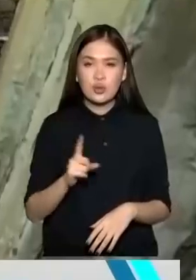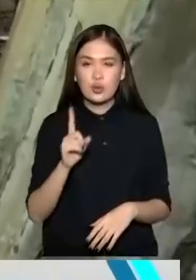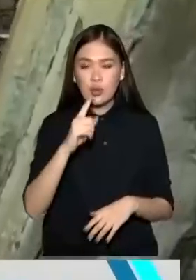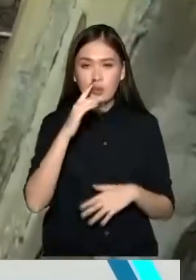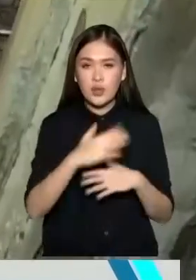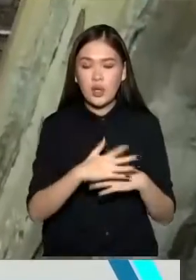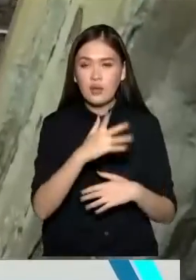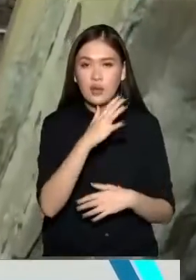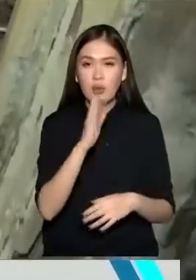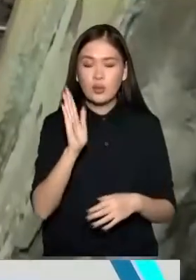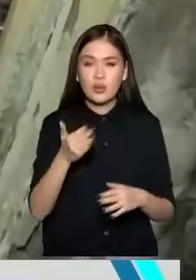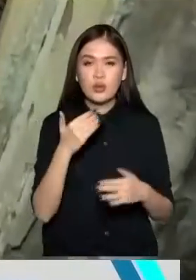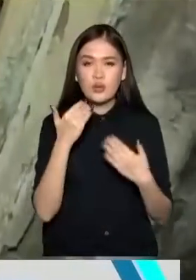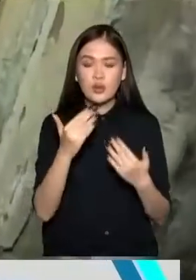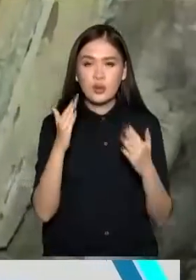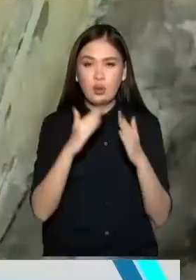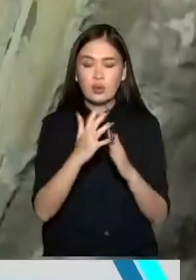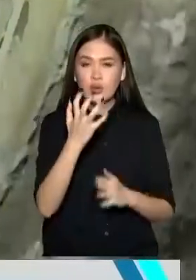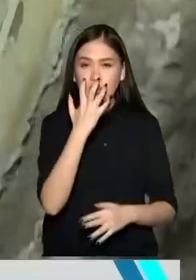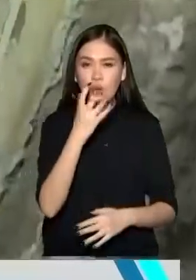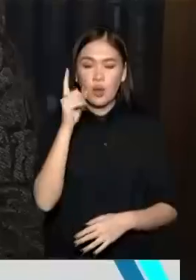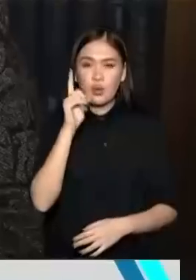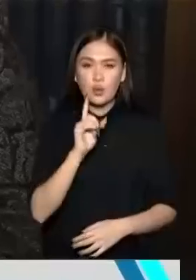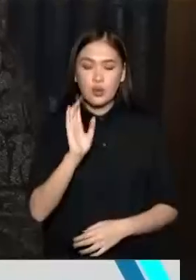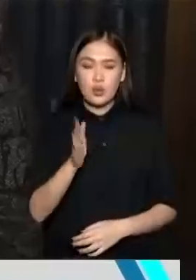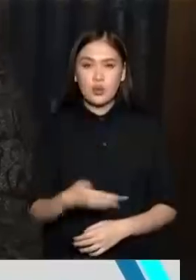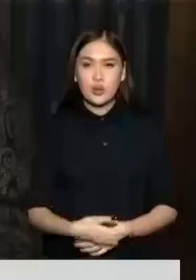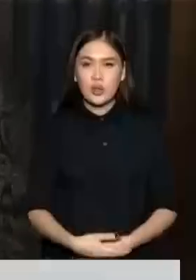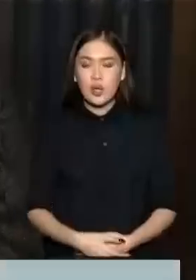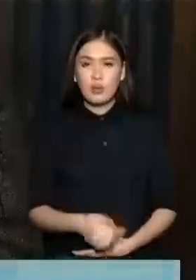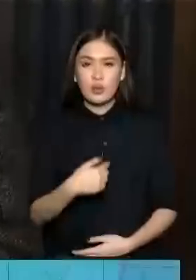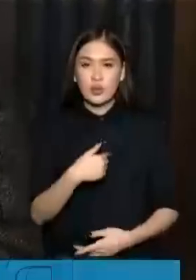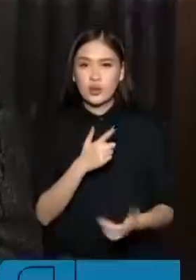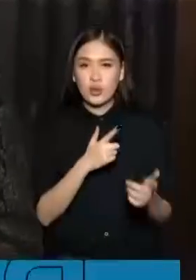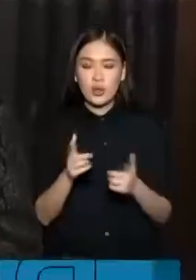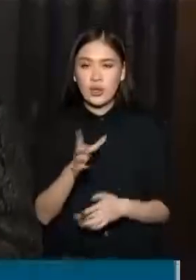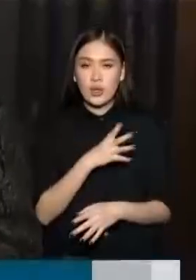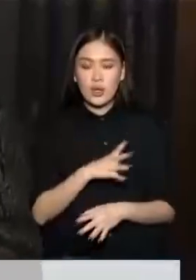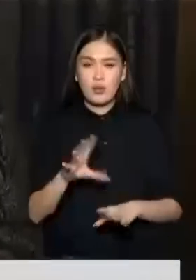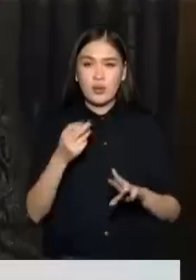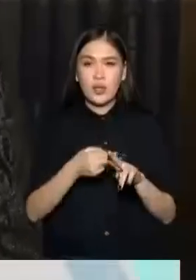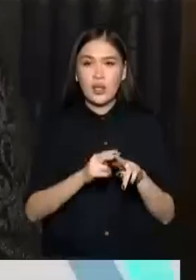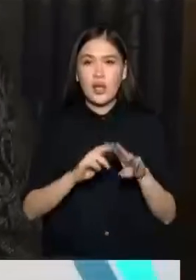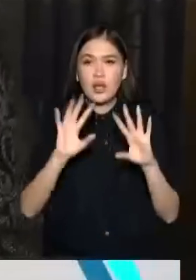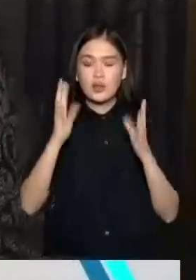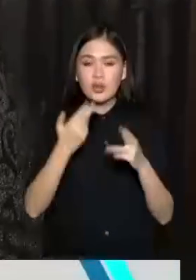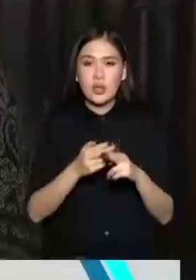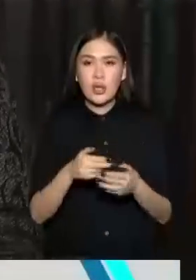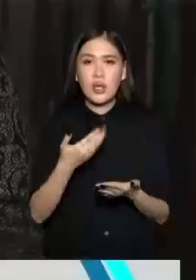ближайшее время в их домах наконец-то станет Тепло и уютно совершенно были не подготовлены к такой ситуации